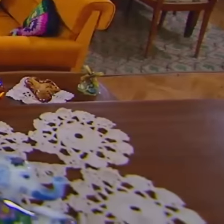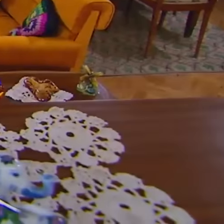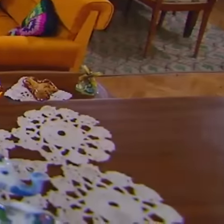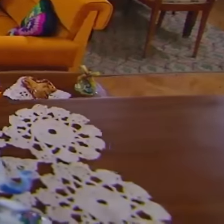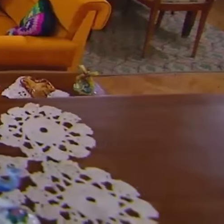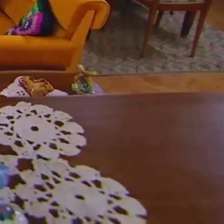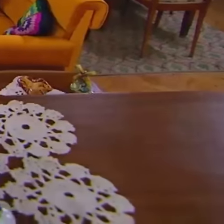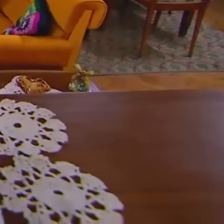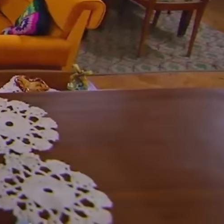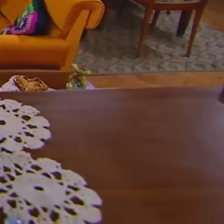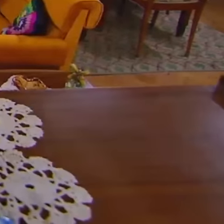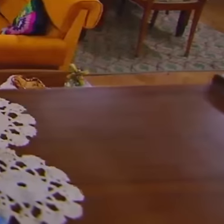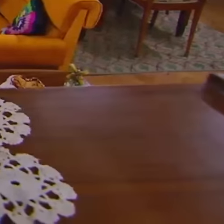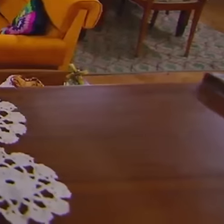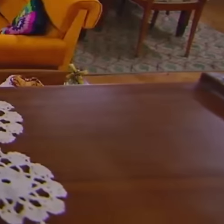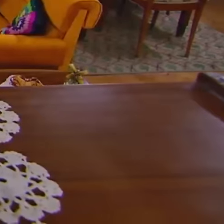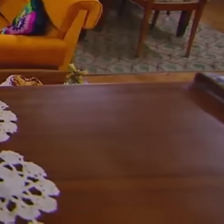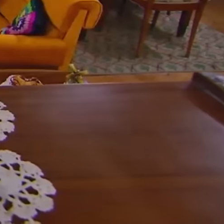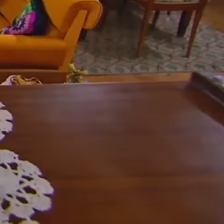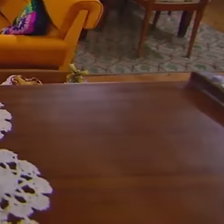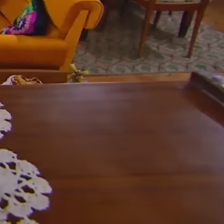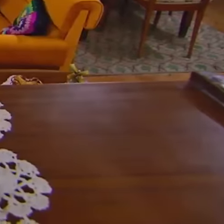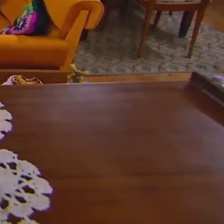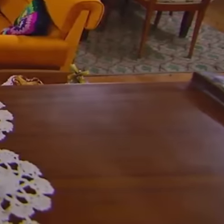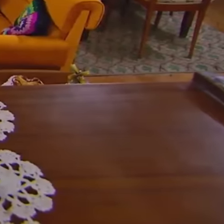giderken kapıya yöneldi.